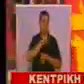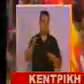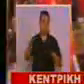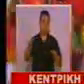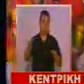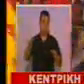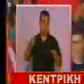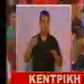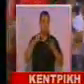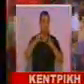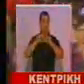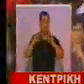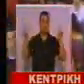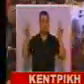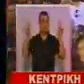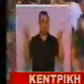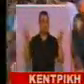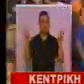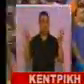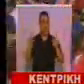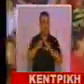Το σύνθημα,